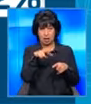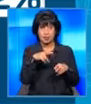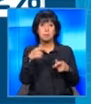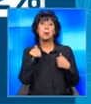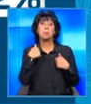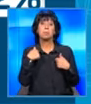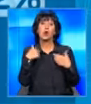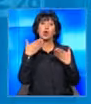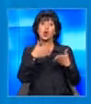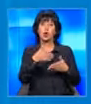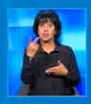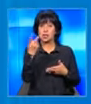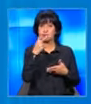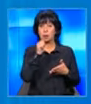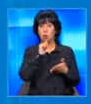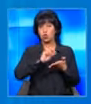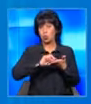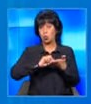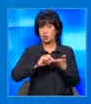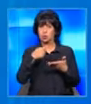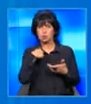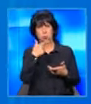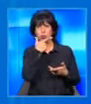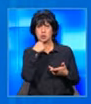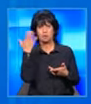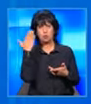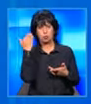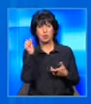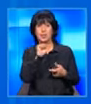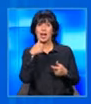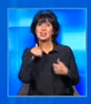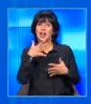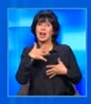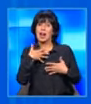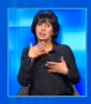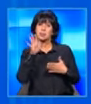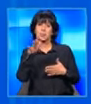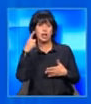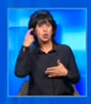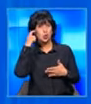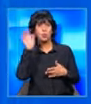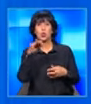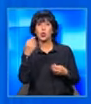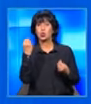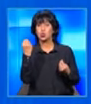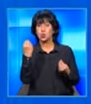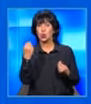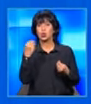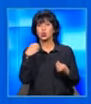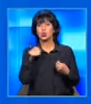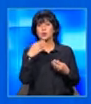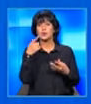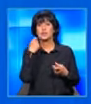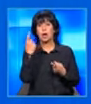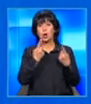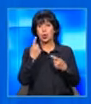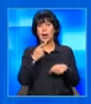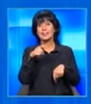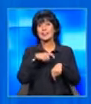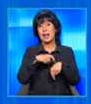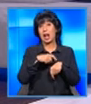двама журналисти, които познавам отдавна и които много харесвам, както умът им, така и чудесното им чувство за хумор. Това са Драго Симеонов и Сибина